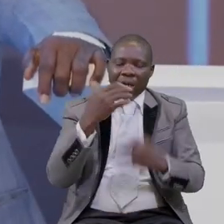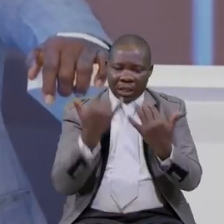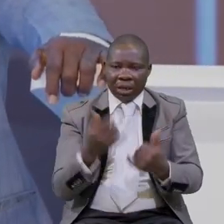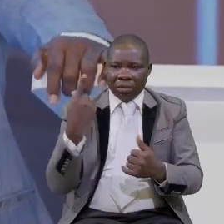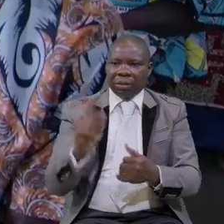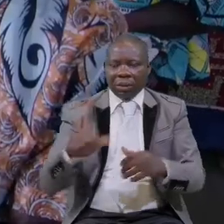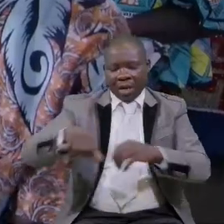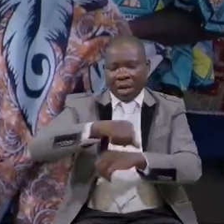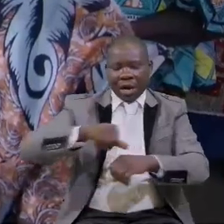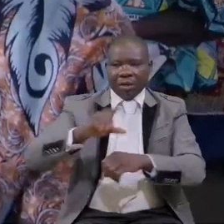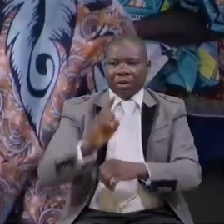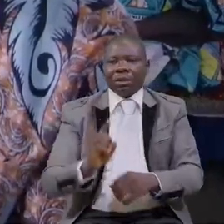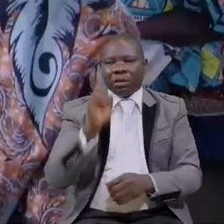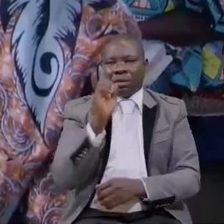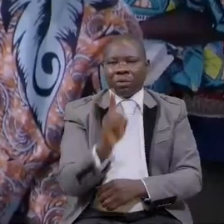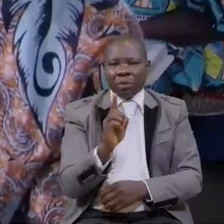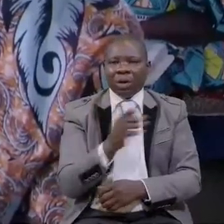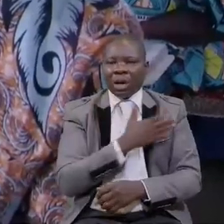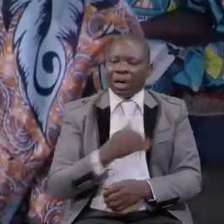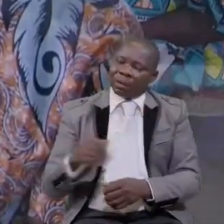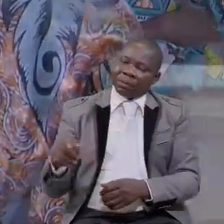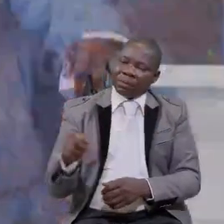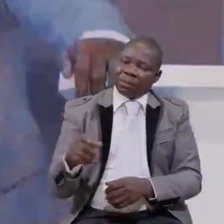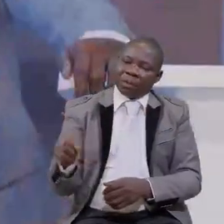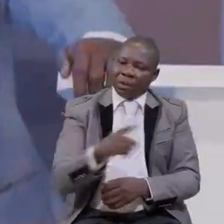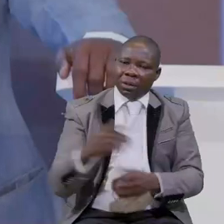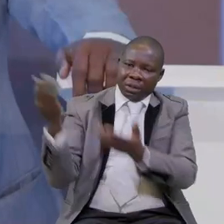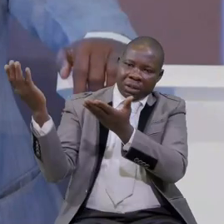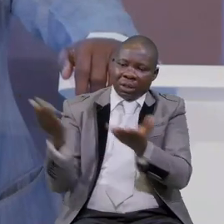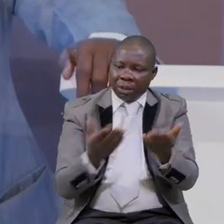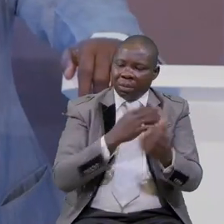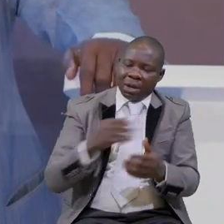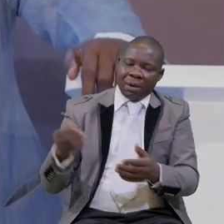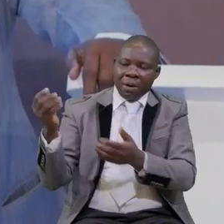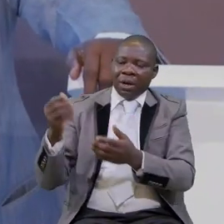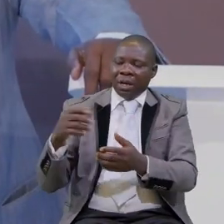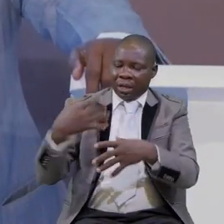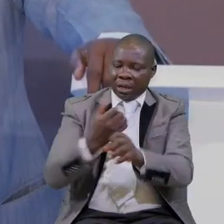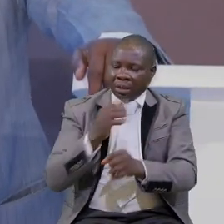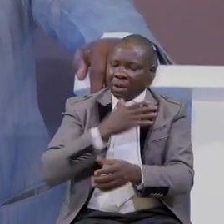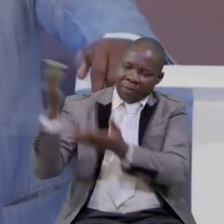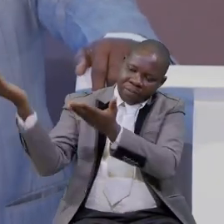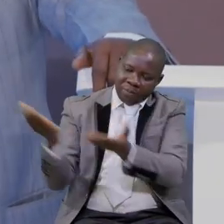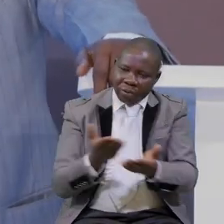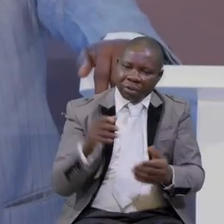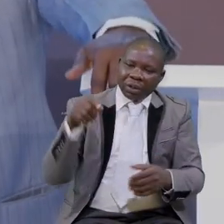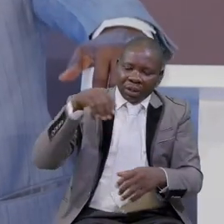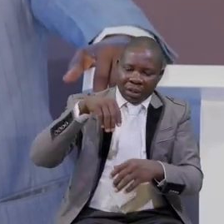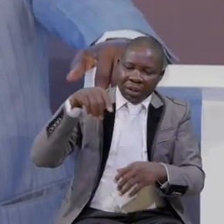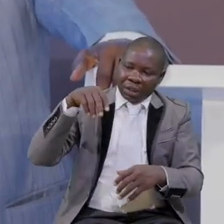C'est toi qui a été oint. Et il l'a fait tomber. David avait pour